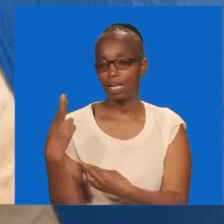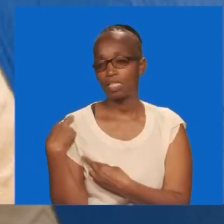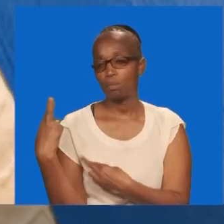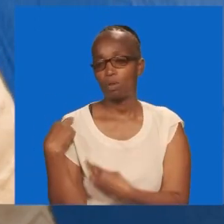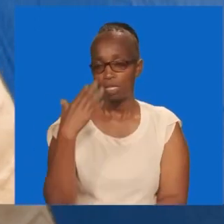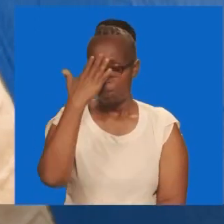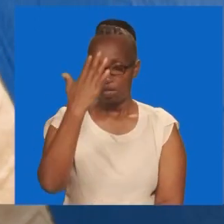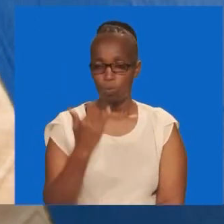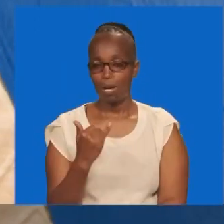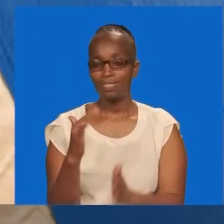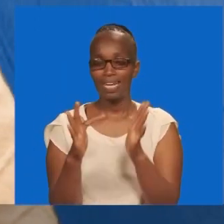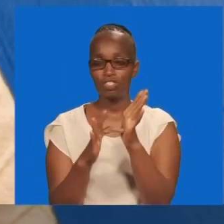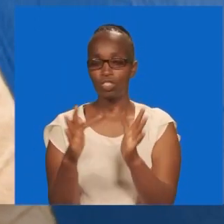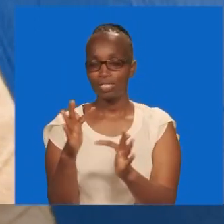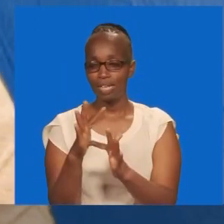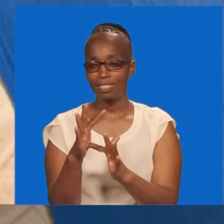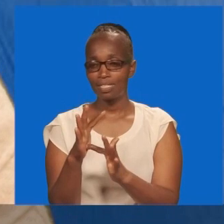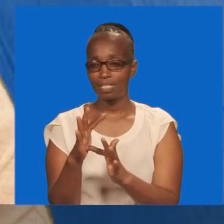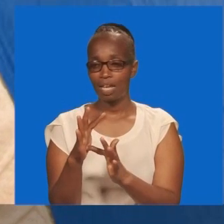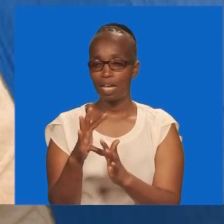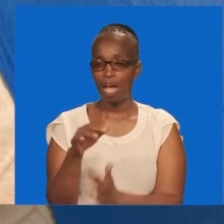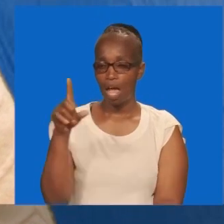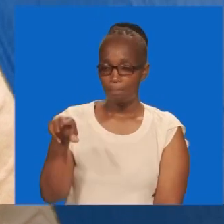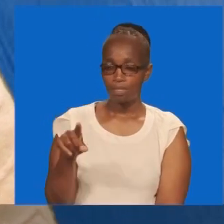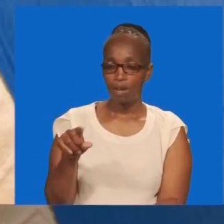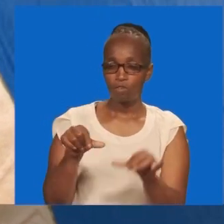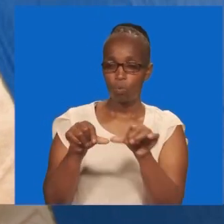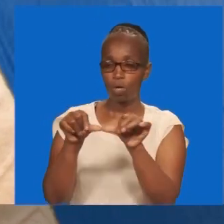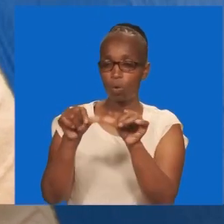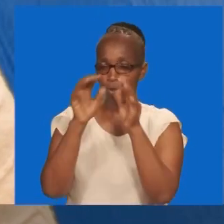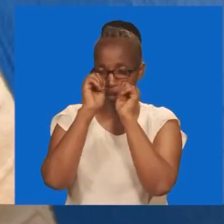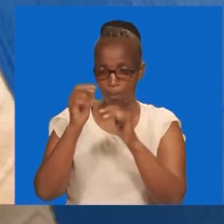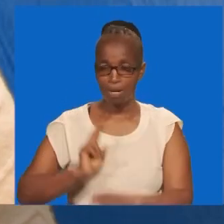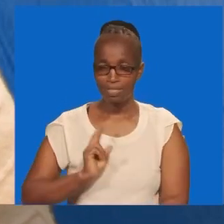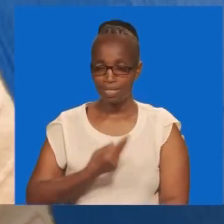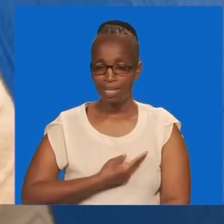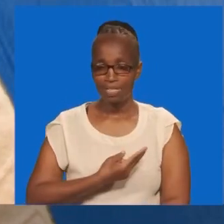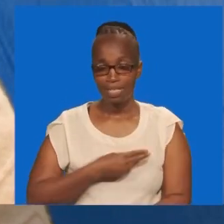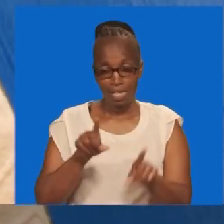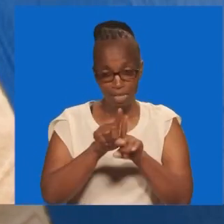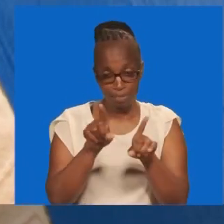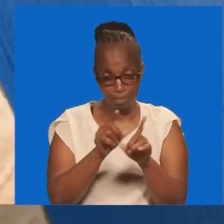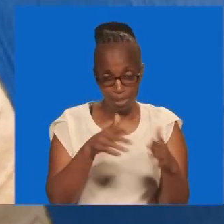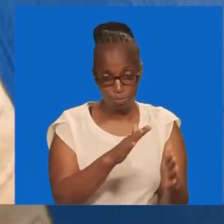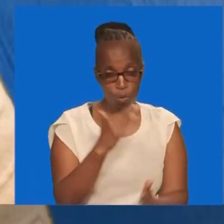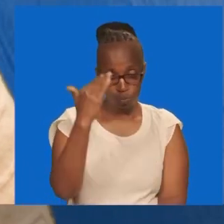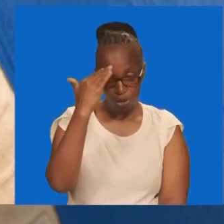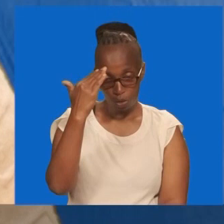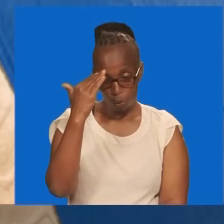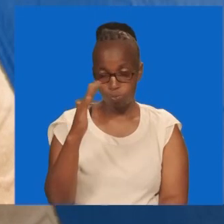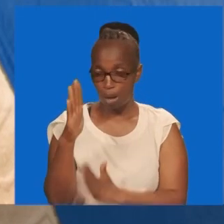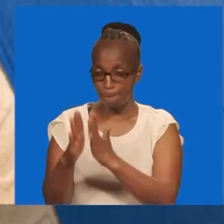na kuzingatia hilo jukumu, ili Bwana Yesu ama Mungu mwenyewe akaweze kuendelea na kutubariki kama vile